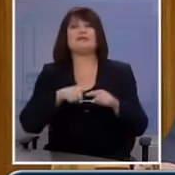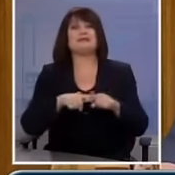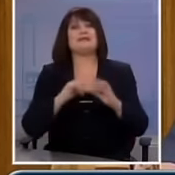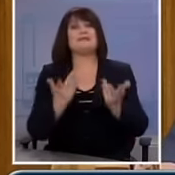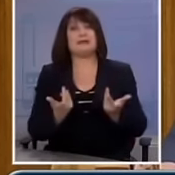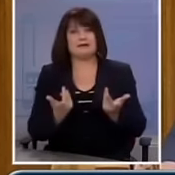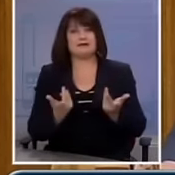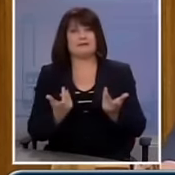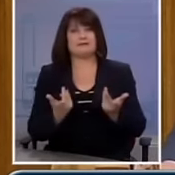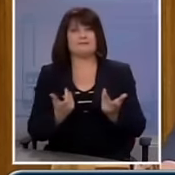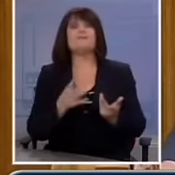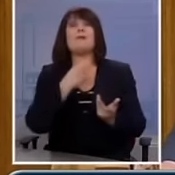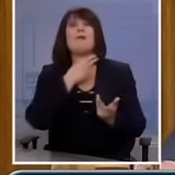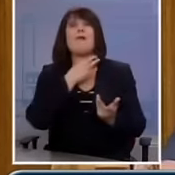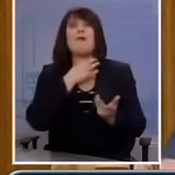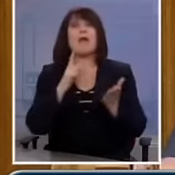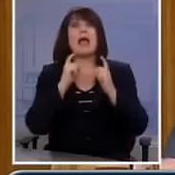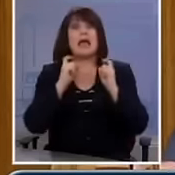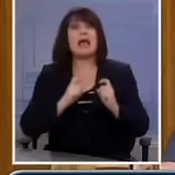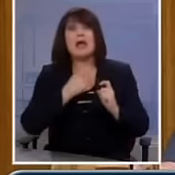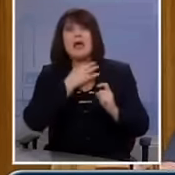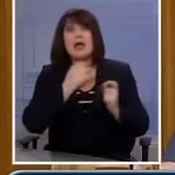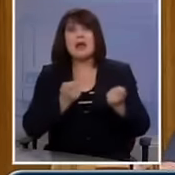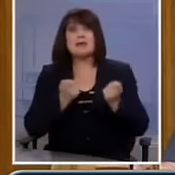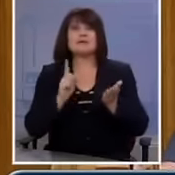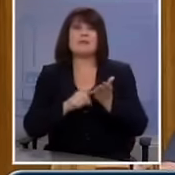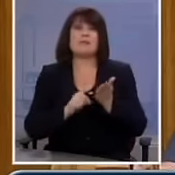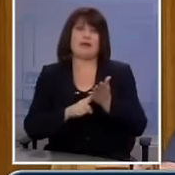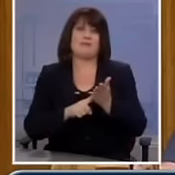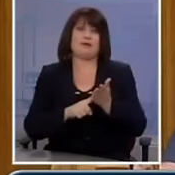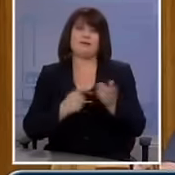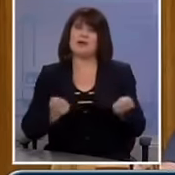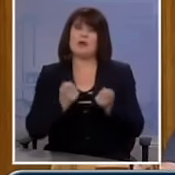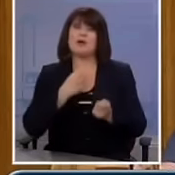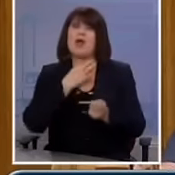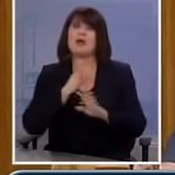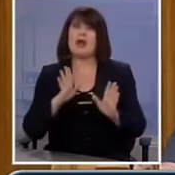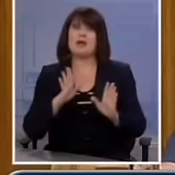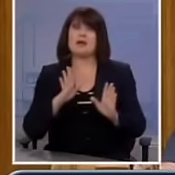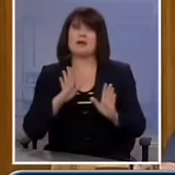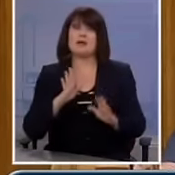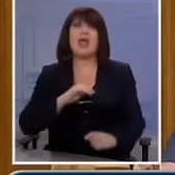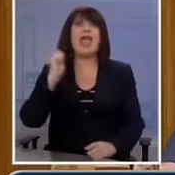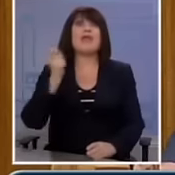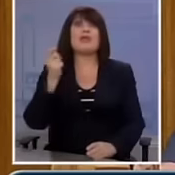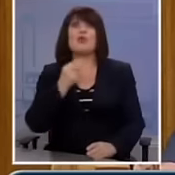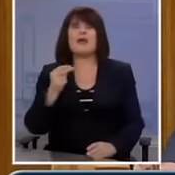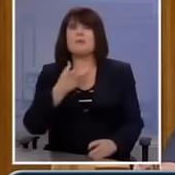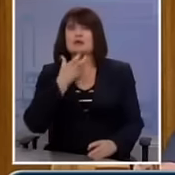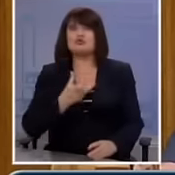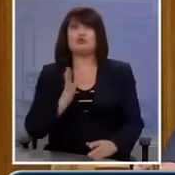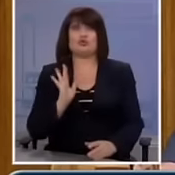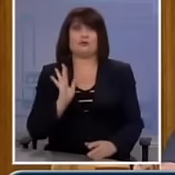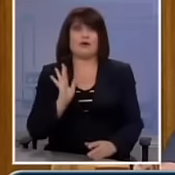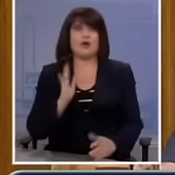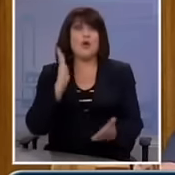είναι απολύτως επιτακτική και χρήσιμη ως επιλογή στην παρούσα φάση για το μεγάλο αυτό εθνικό ζήτημα